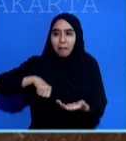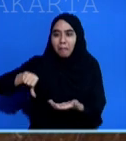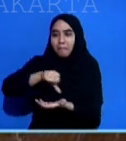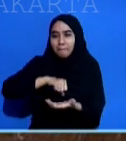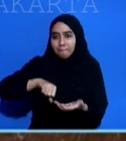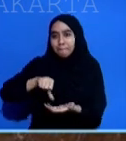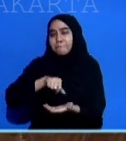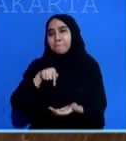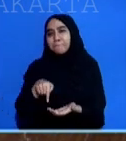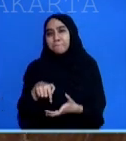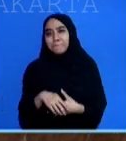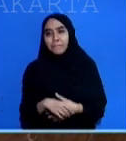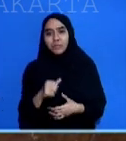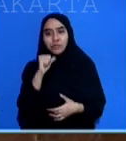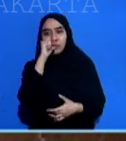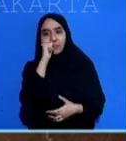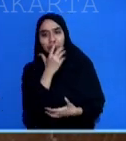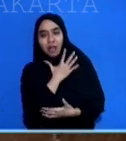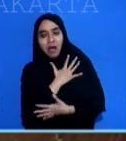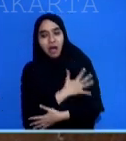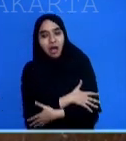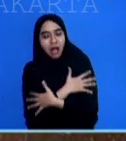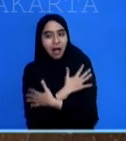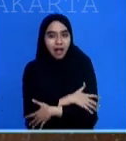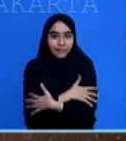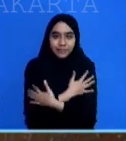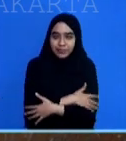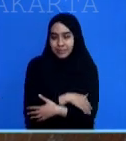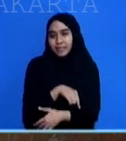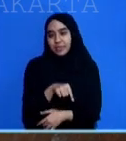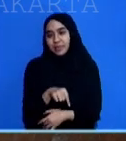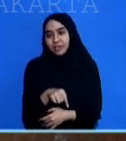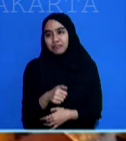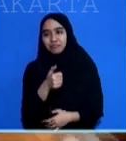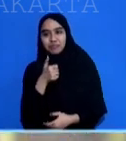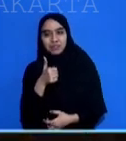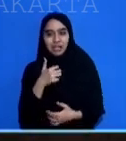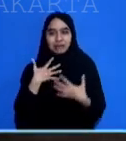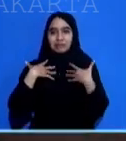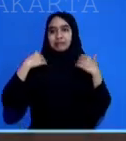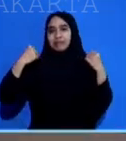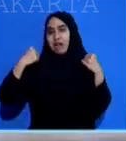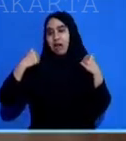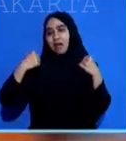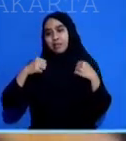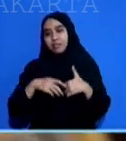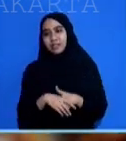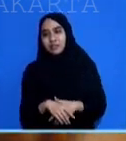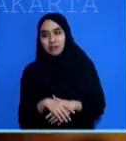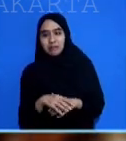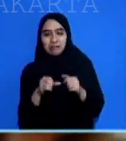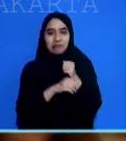batu. Selain menghangatkan, minuman khas Yogyakarta ini dipercaya mampu menjaga kesehatan, menurunkan hipertensi, melancarkan peredaran darah,